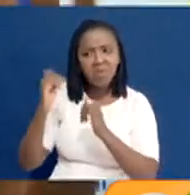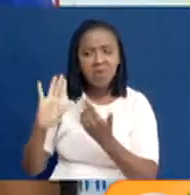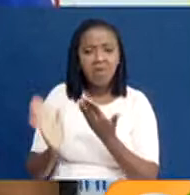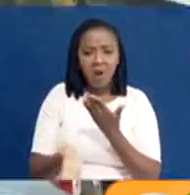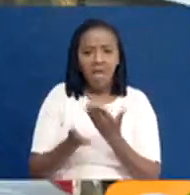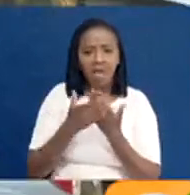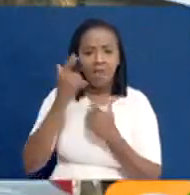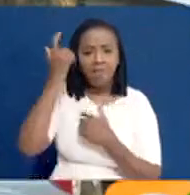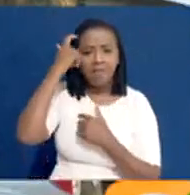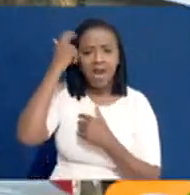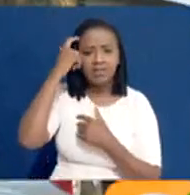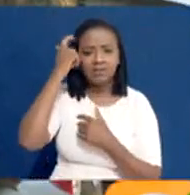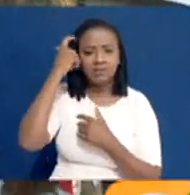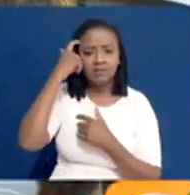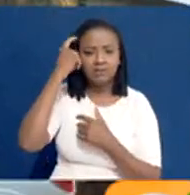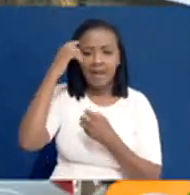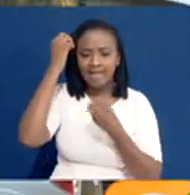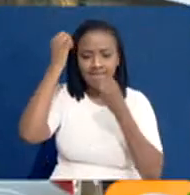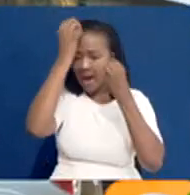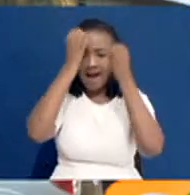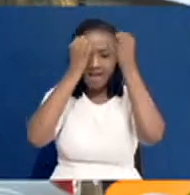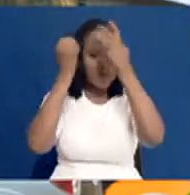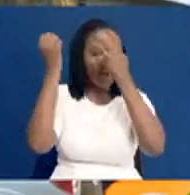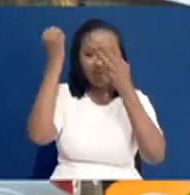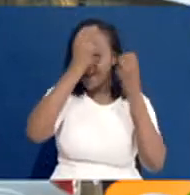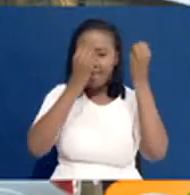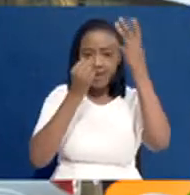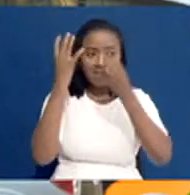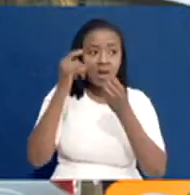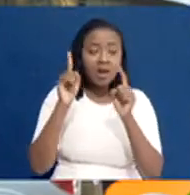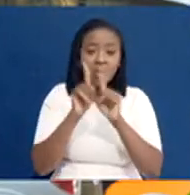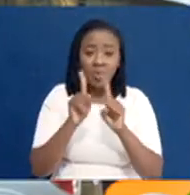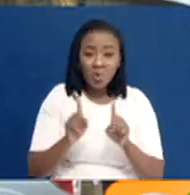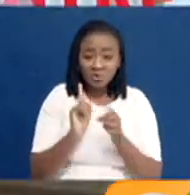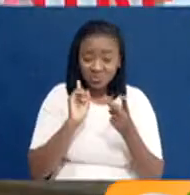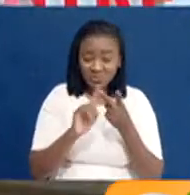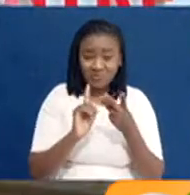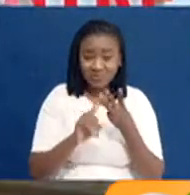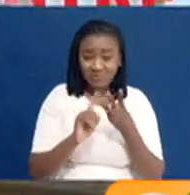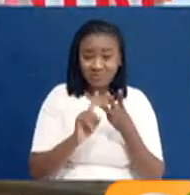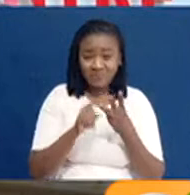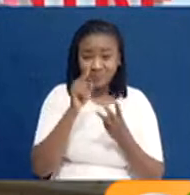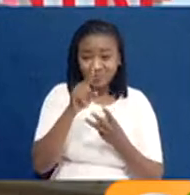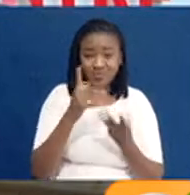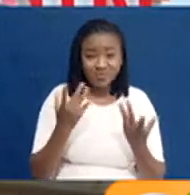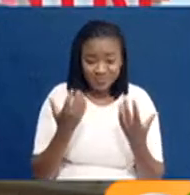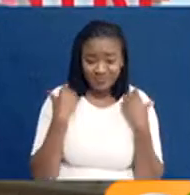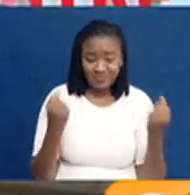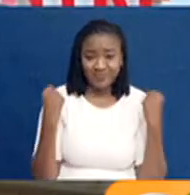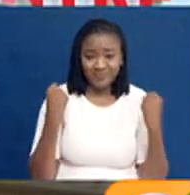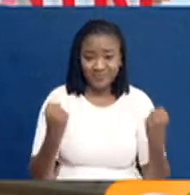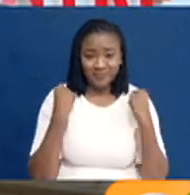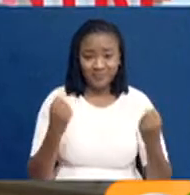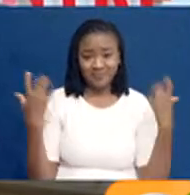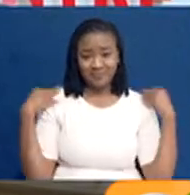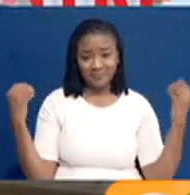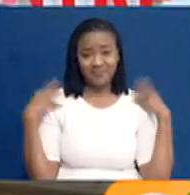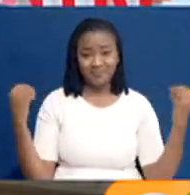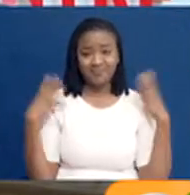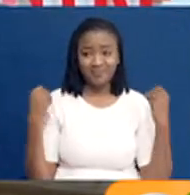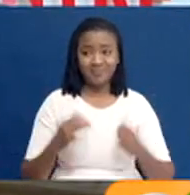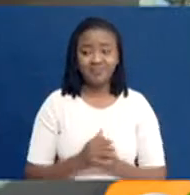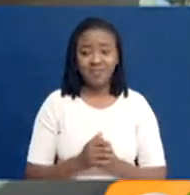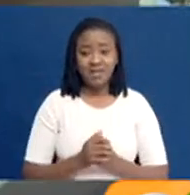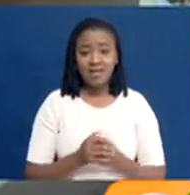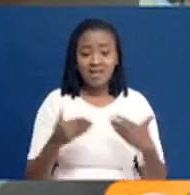zinanatifisha ubongo wako. Na kwa kuwa asilimia kubwa zaidi ya maisha ya yule atakayepata ugonjwa huu itategemea watu wengine, wenye jamaa yao